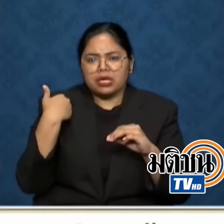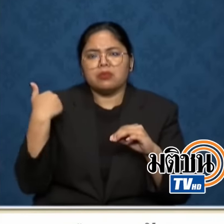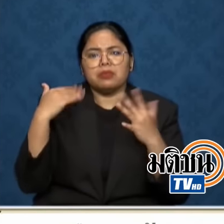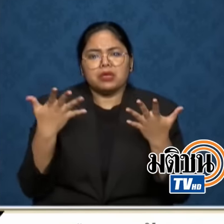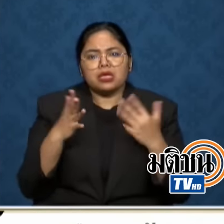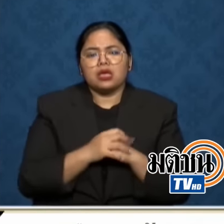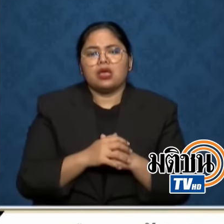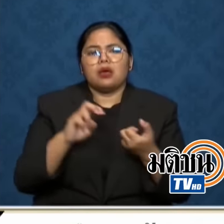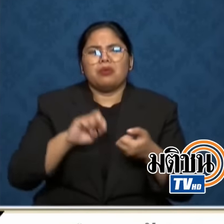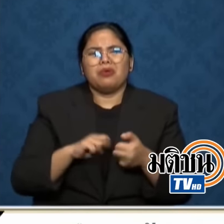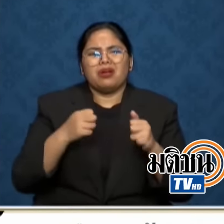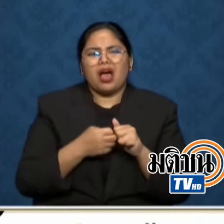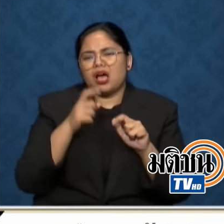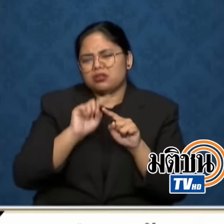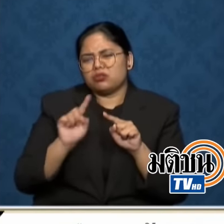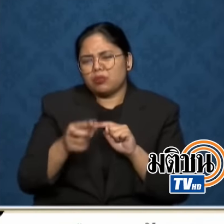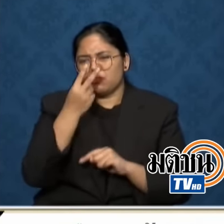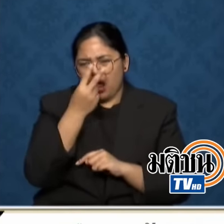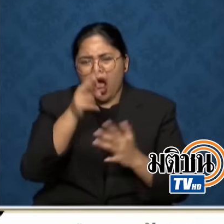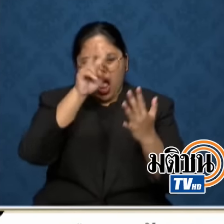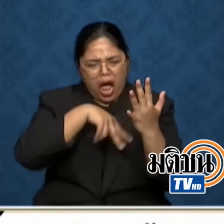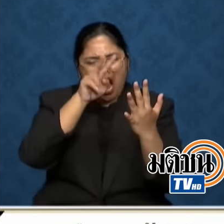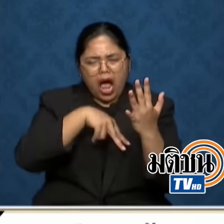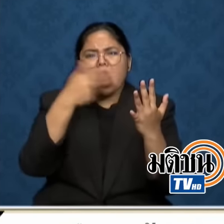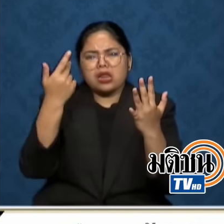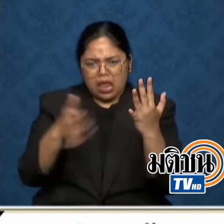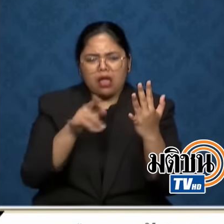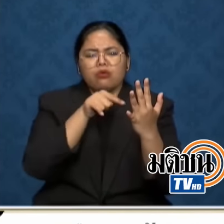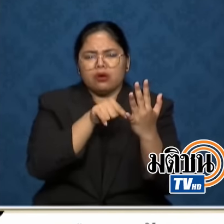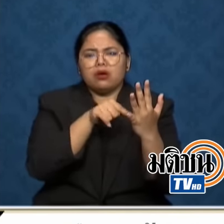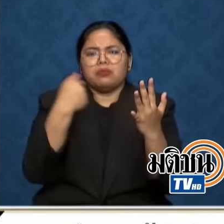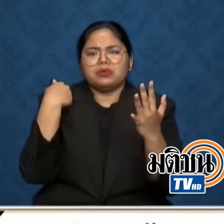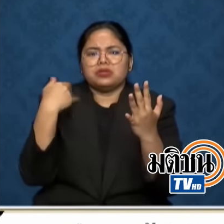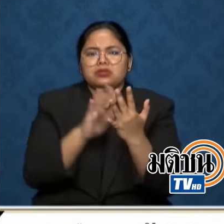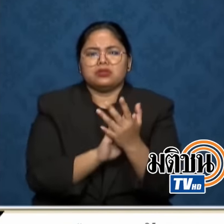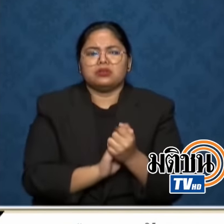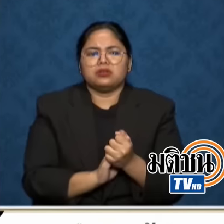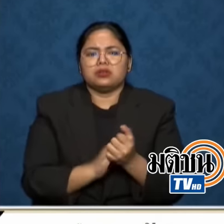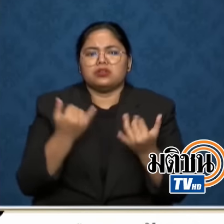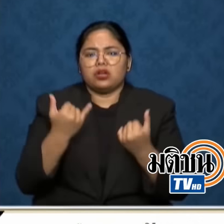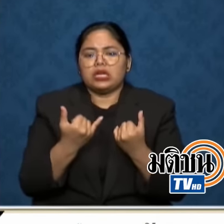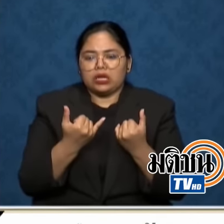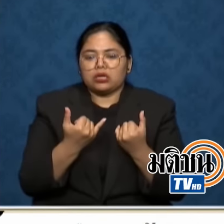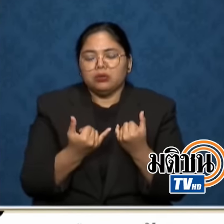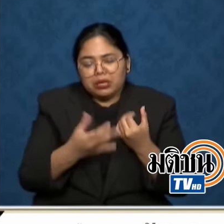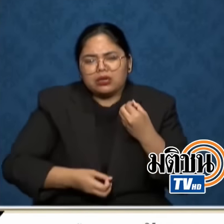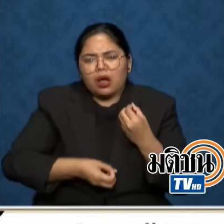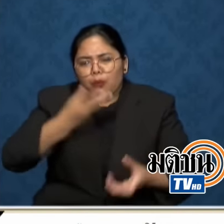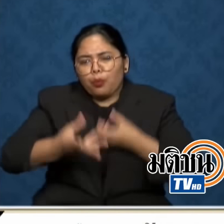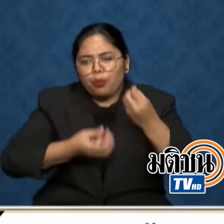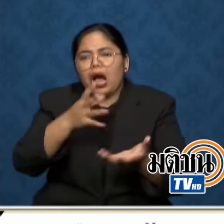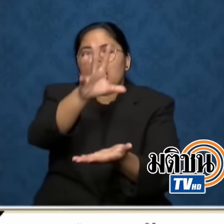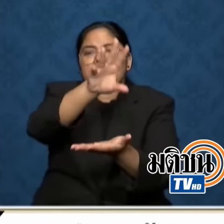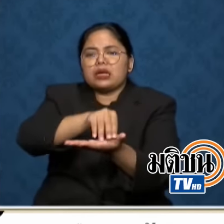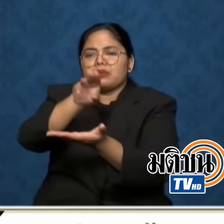หาครับทักก้าผมก็ได้อ่านนะครับเพราะว่าตอนนี้อยู่ในขั้นของที่ให้รับฟังความคิดเห็นอยู่เพราะเป็นครม.จะ